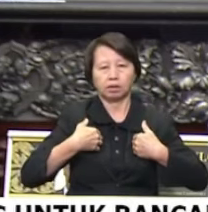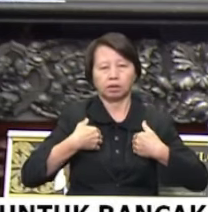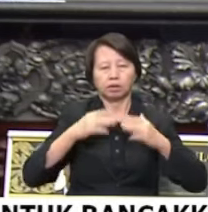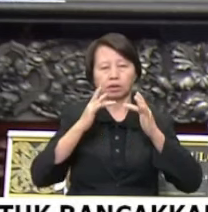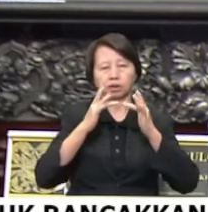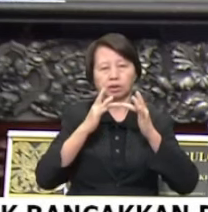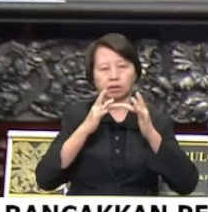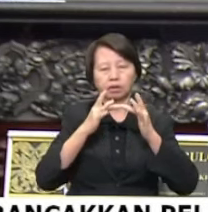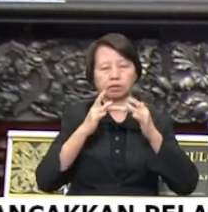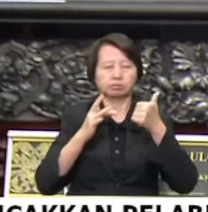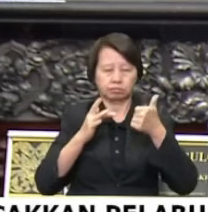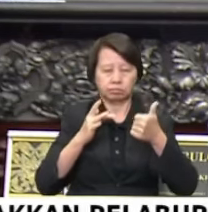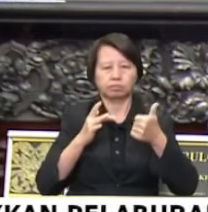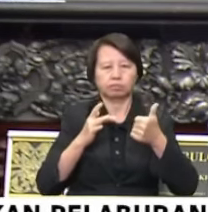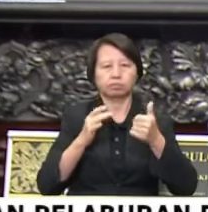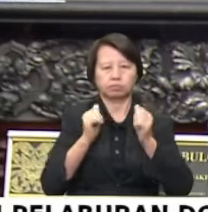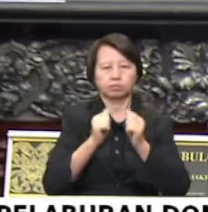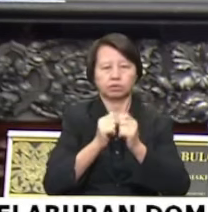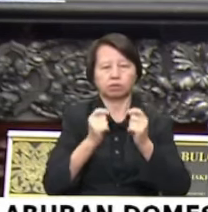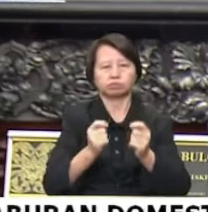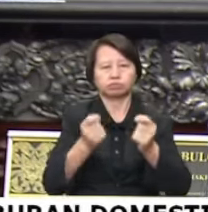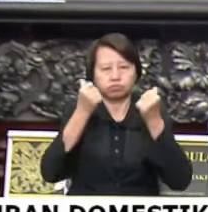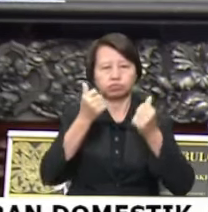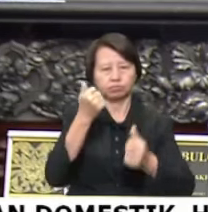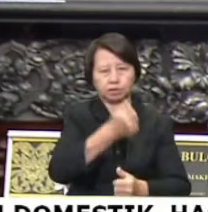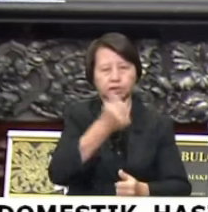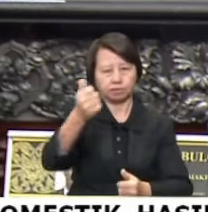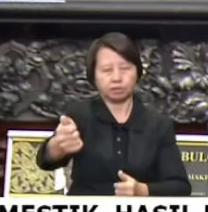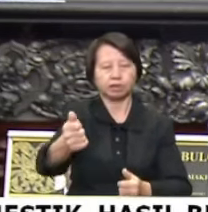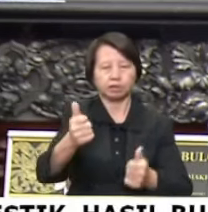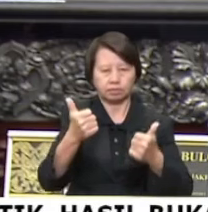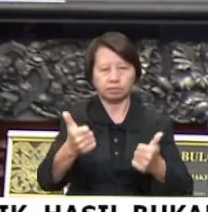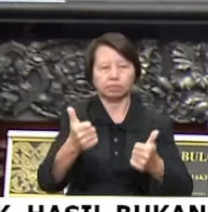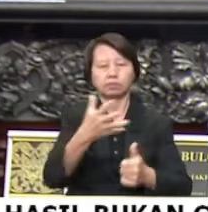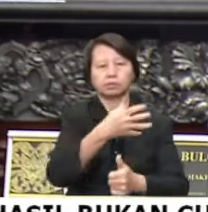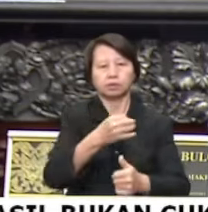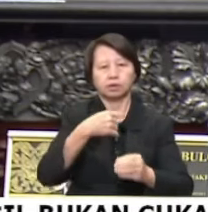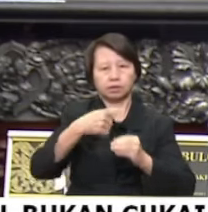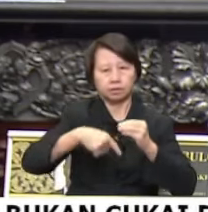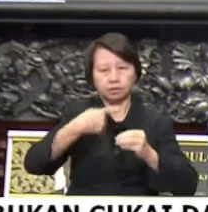capaian jalur lebar internet dengan kelajuan masing-masing. Dan